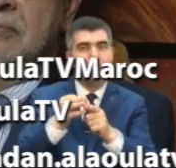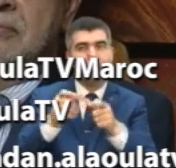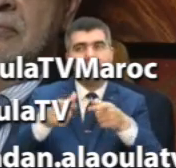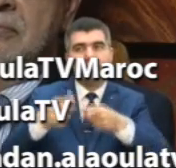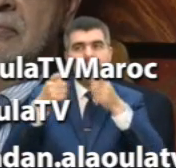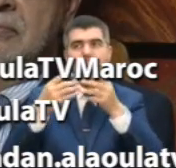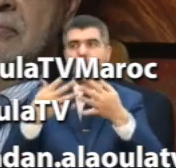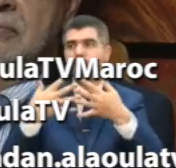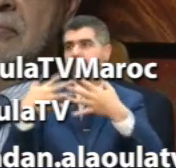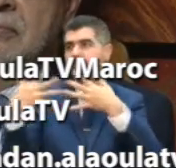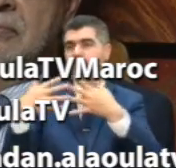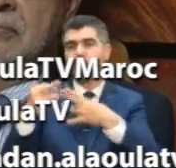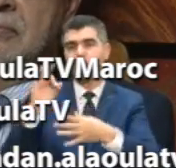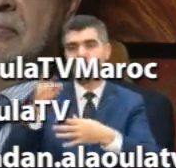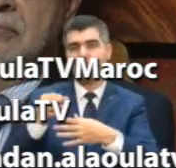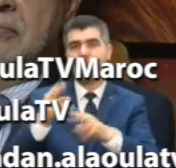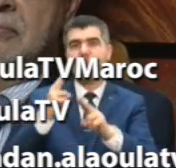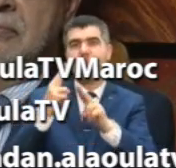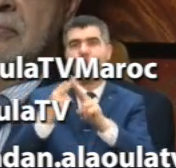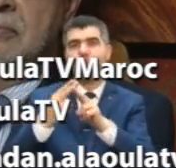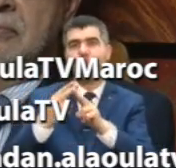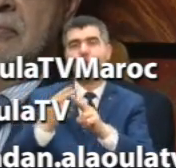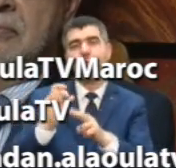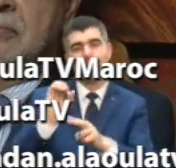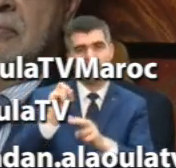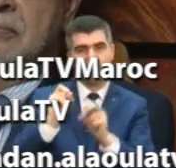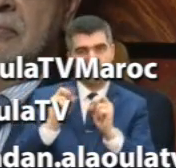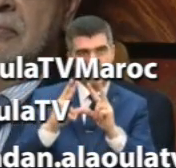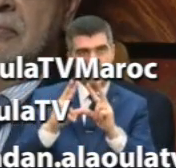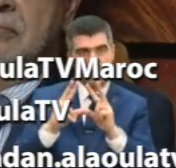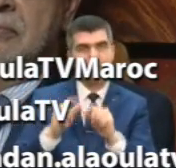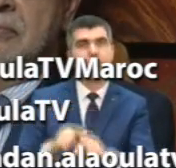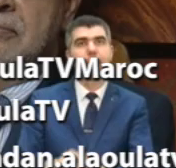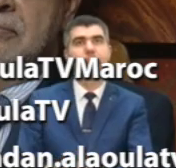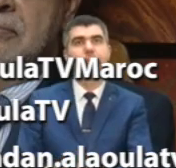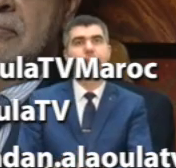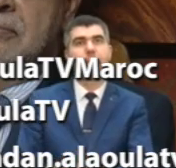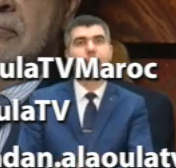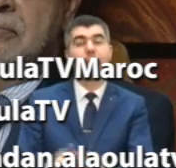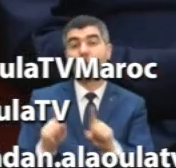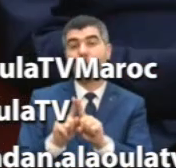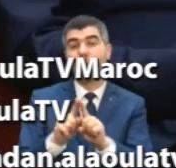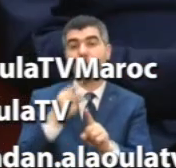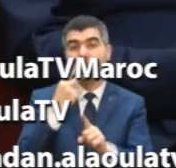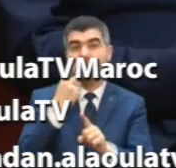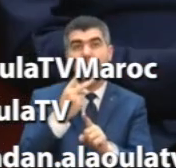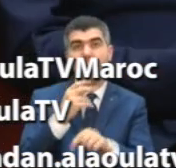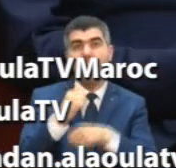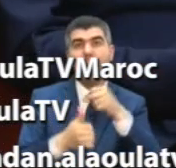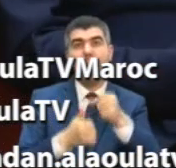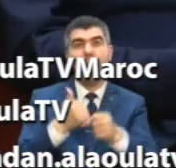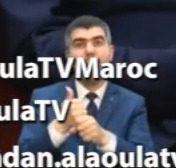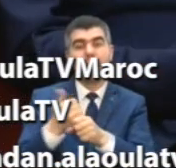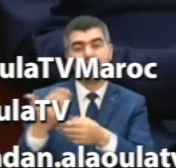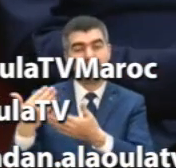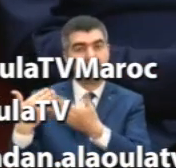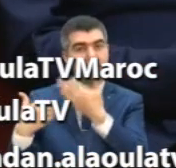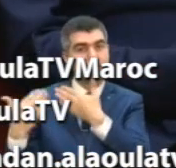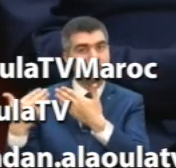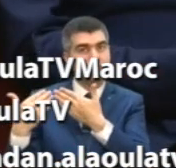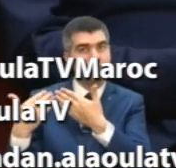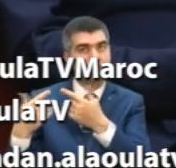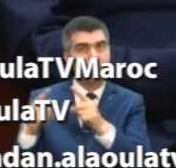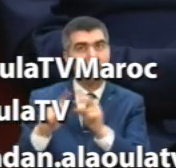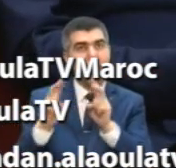طبعا المؤشرات اللي تكلمتي عليها جد ايجابيه، لكن ملي تنشوفوا هذه السنوات الاخيره السيد الوزير كاين واحد